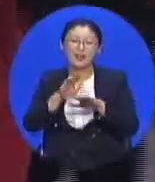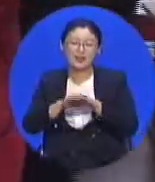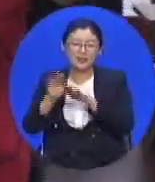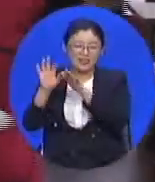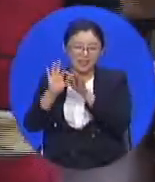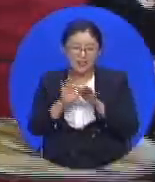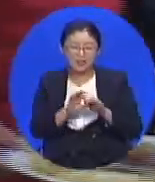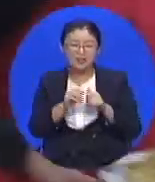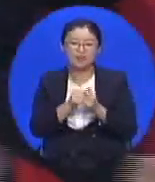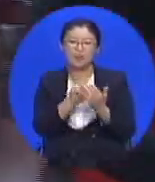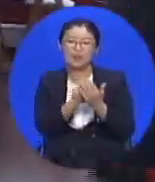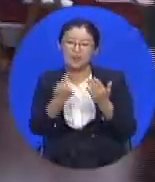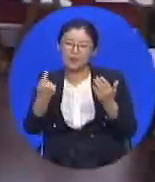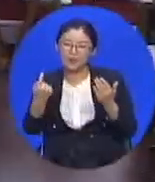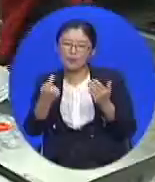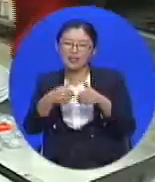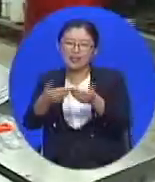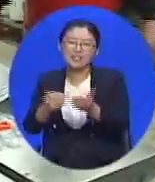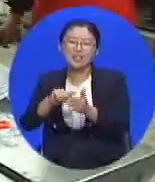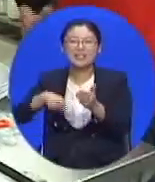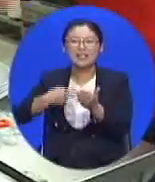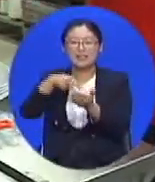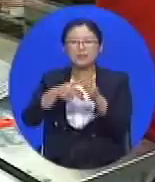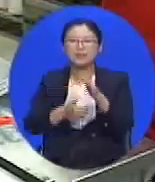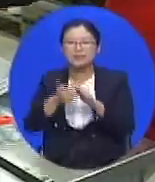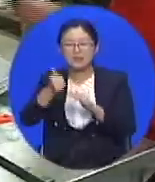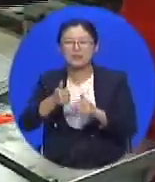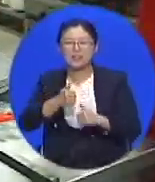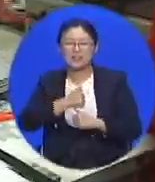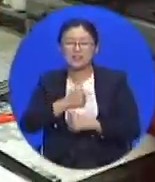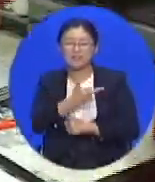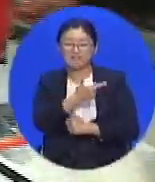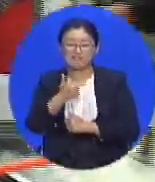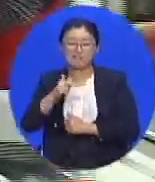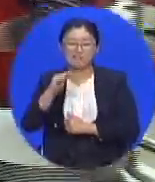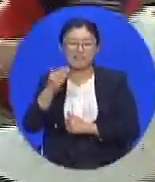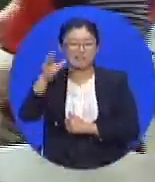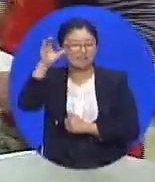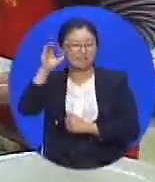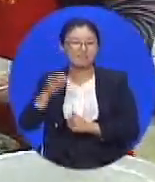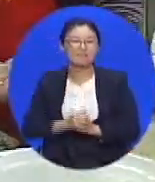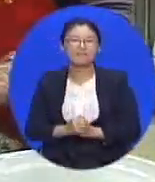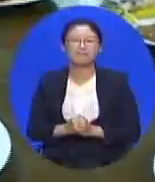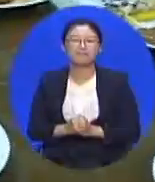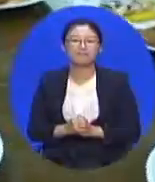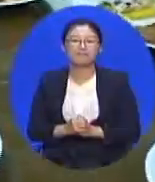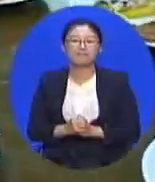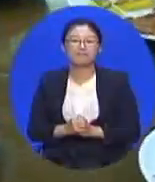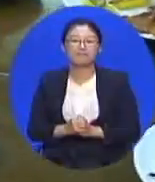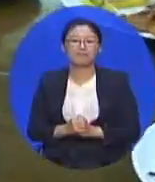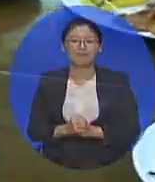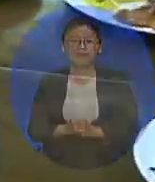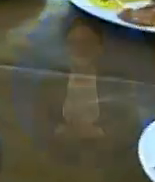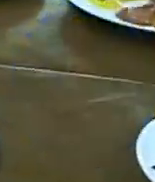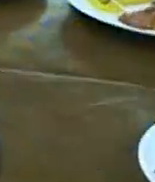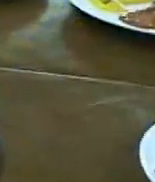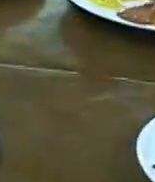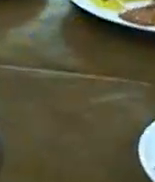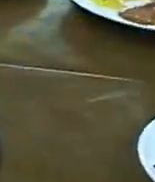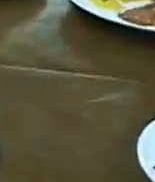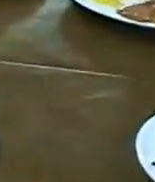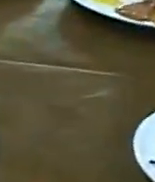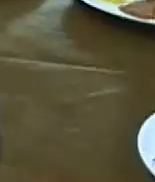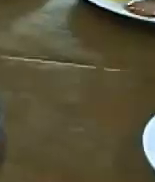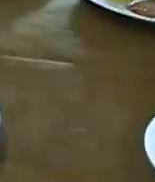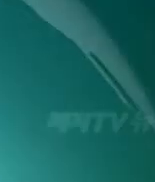이어질수록 소외계층들의 자립에 대한 희망과 자신감은 더욱 커질 수 있을 것으로 기대되고 있습니다. 복지TV 뉴스